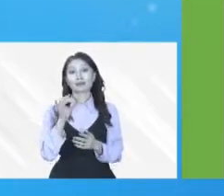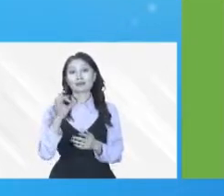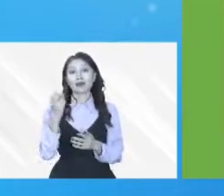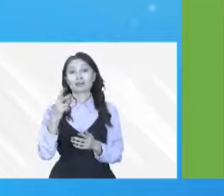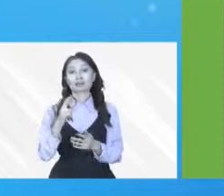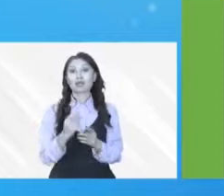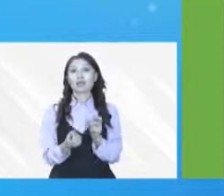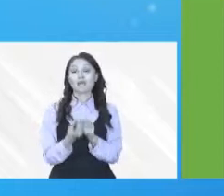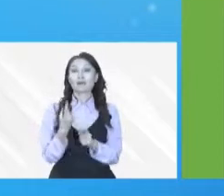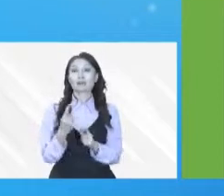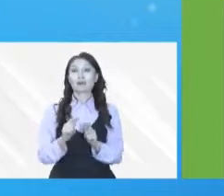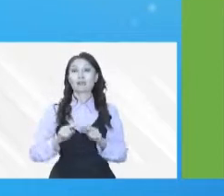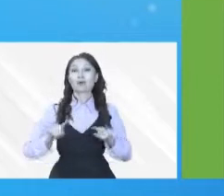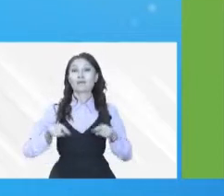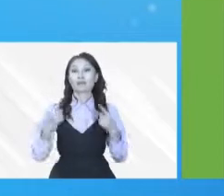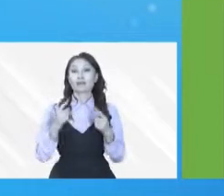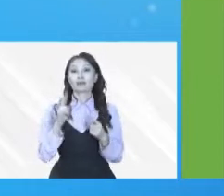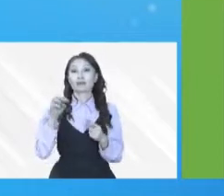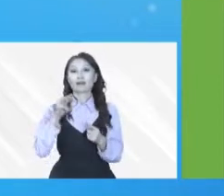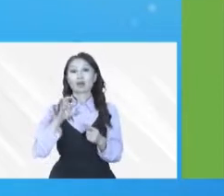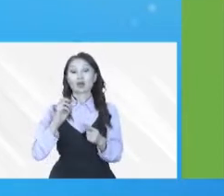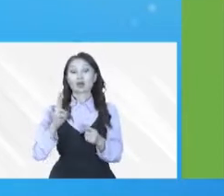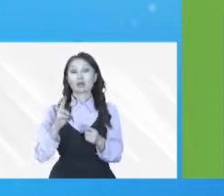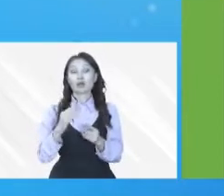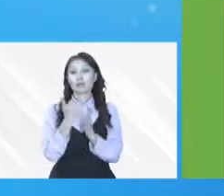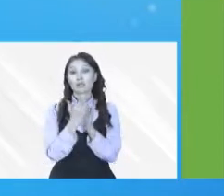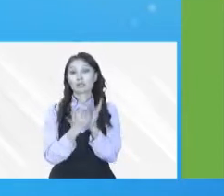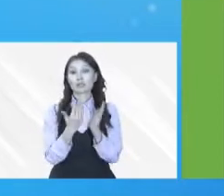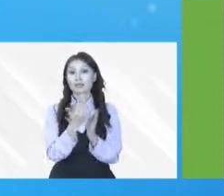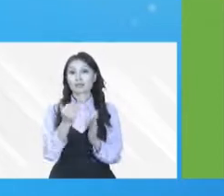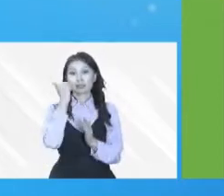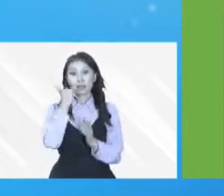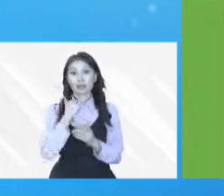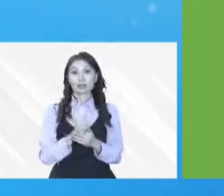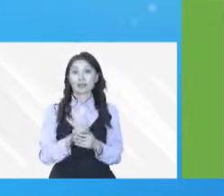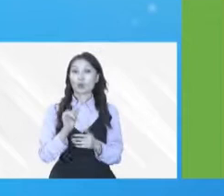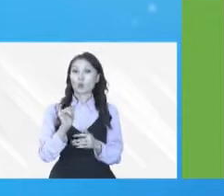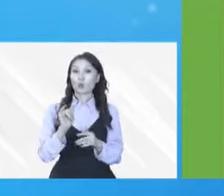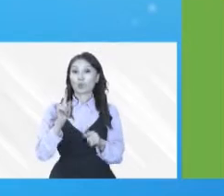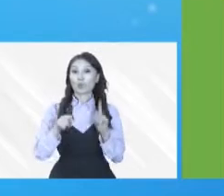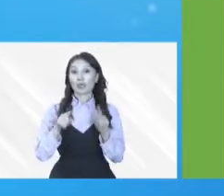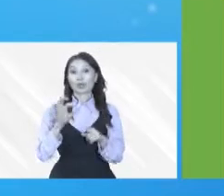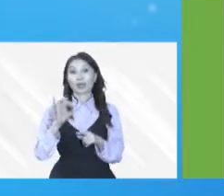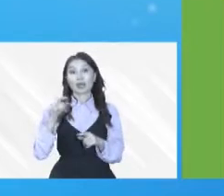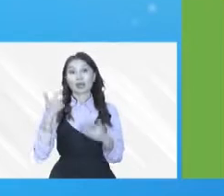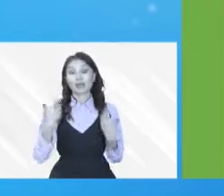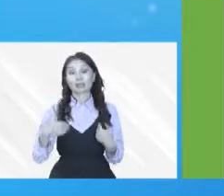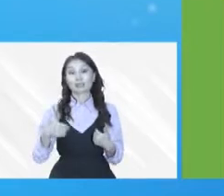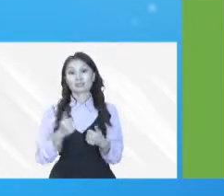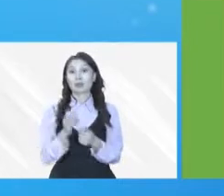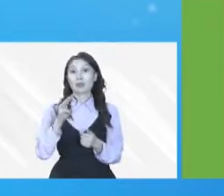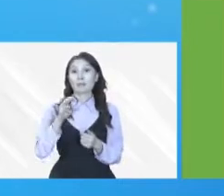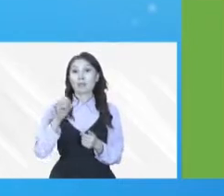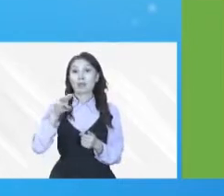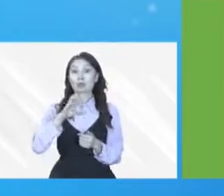и возобновление клеток в процессе их старения. У некоторых организмов